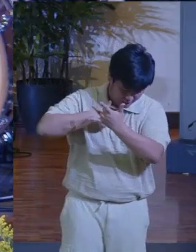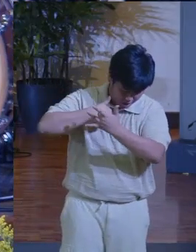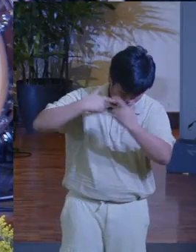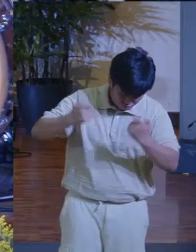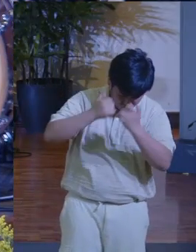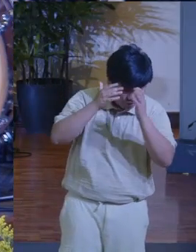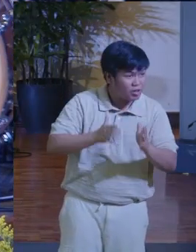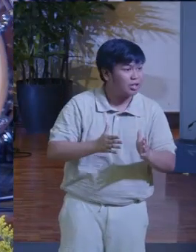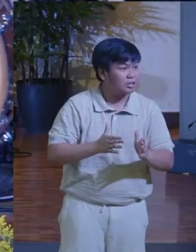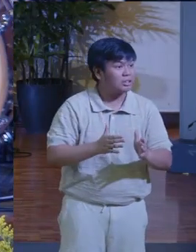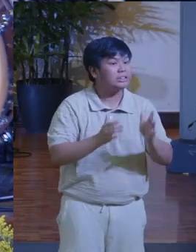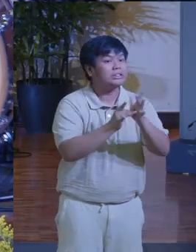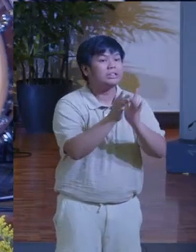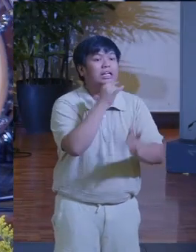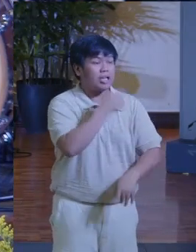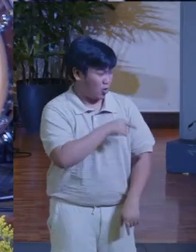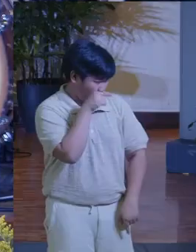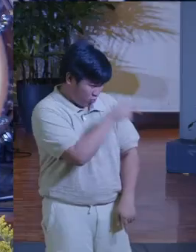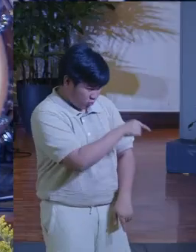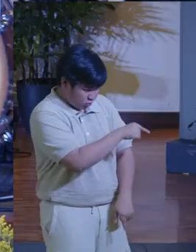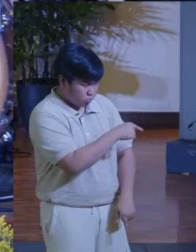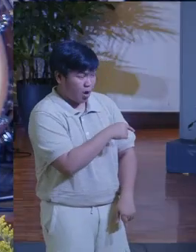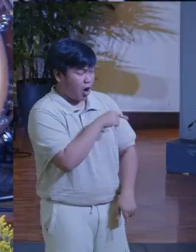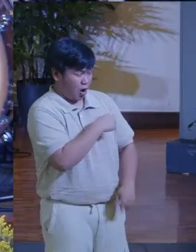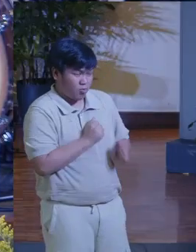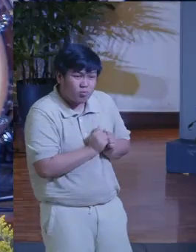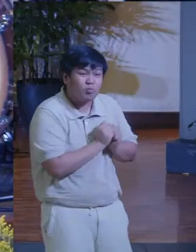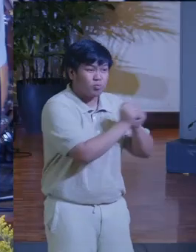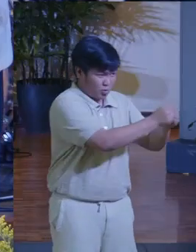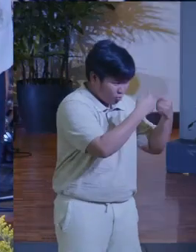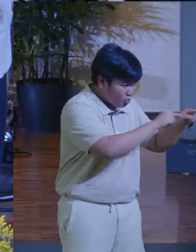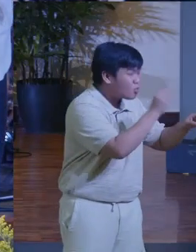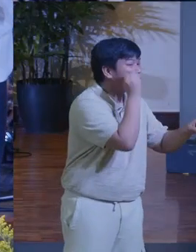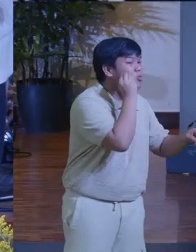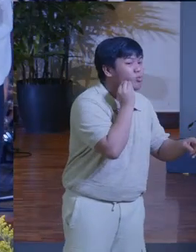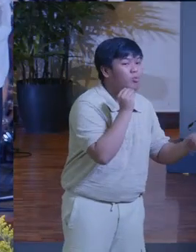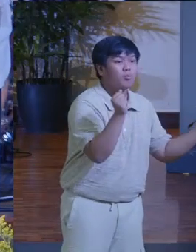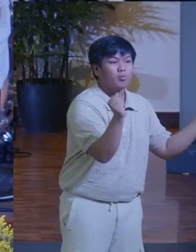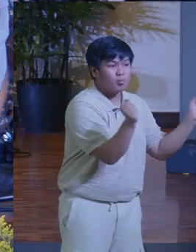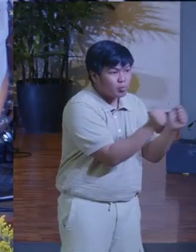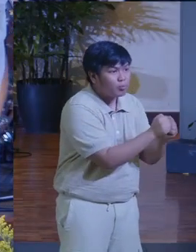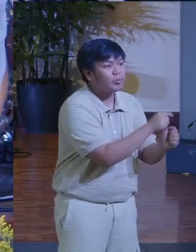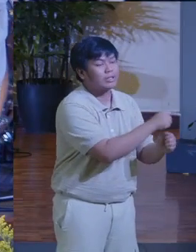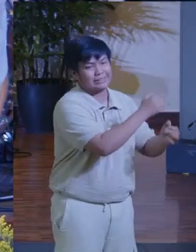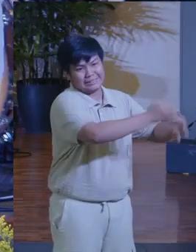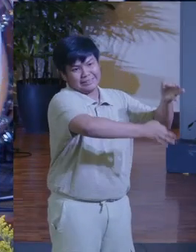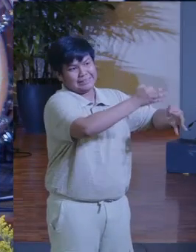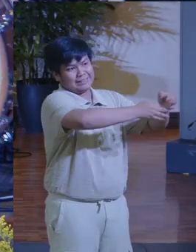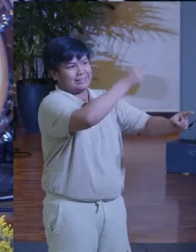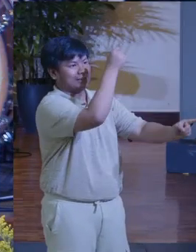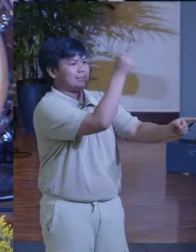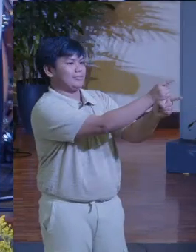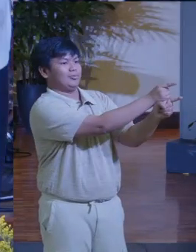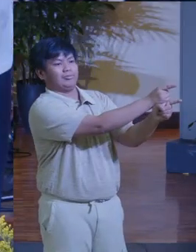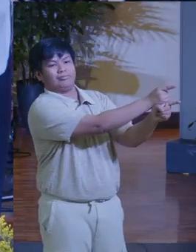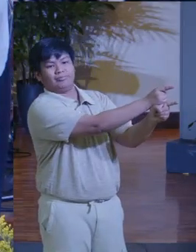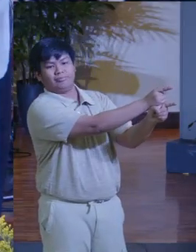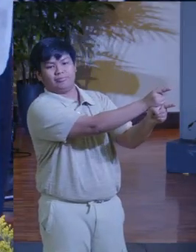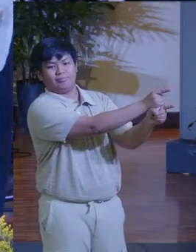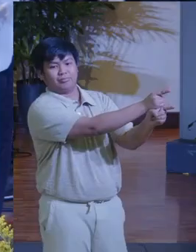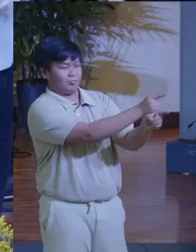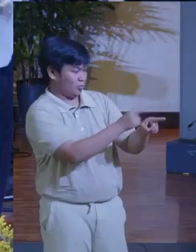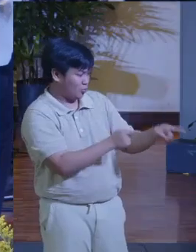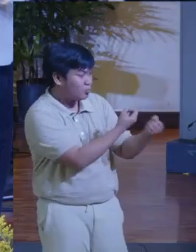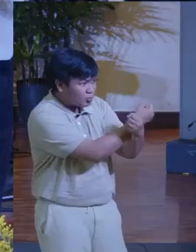Jesus, yun ang umuwi sa kanyang tahanan na taglay ang justification. Siya